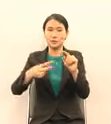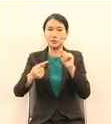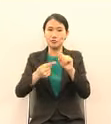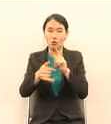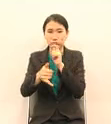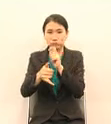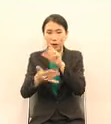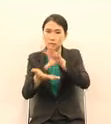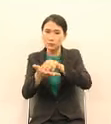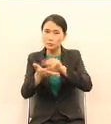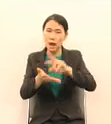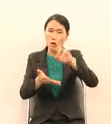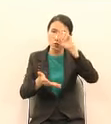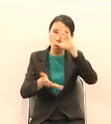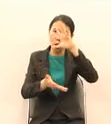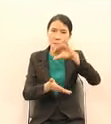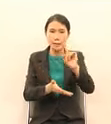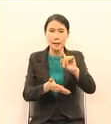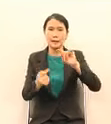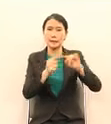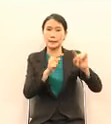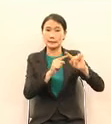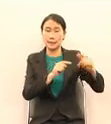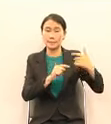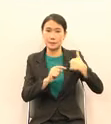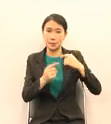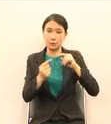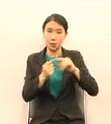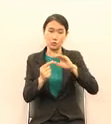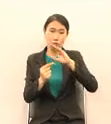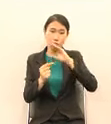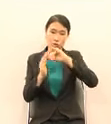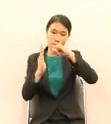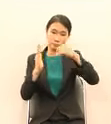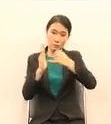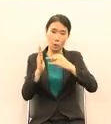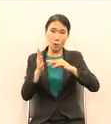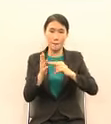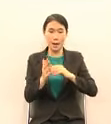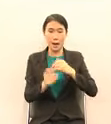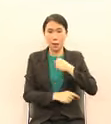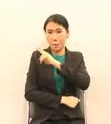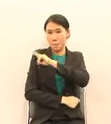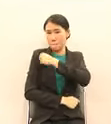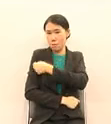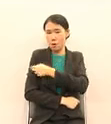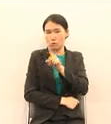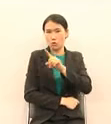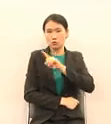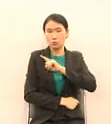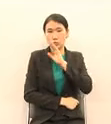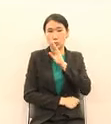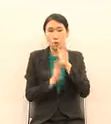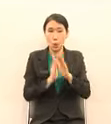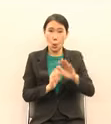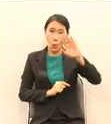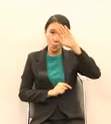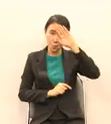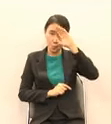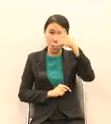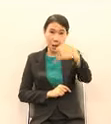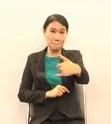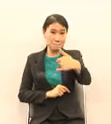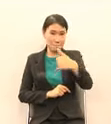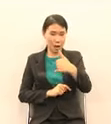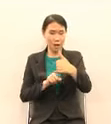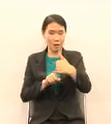สอบสวนโรคก็ยืนยันว่าในพื้นที่เนี่ยเราจะเข้าไปสอบสวนทุกรายเวลามีคนไข้มาเนี่ยก็จะถามว่าใน